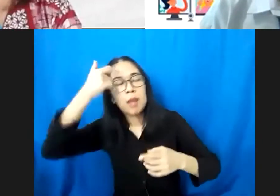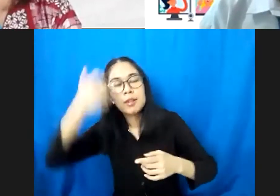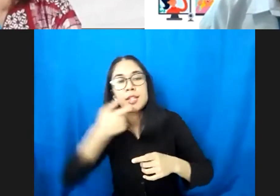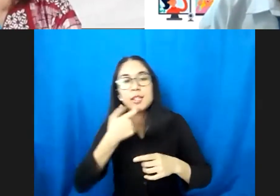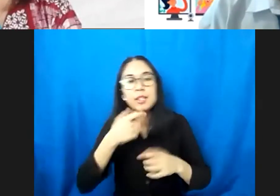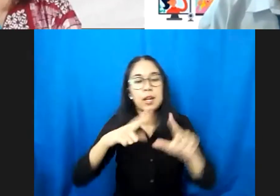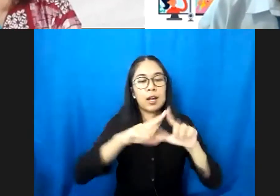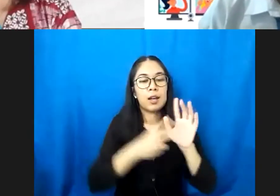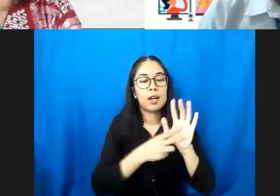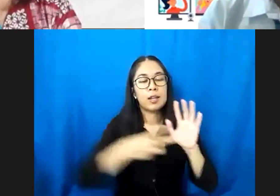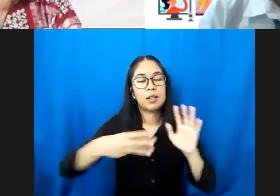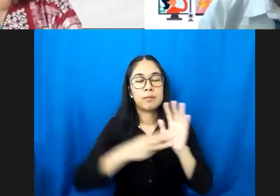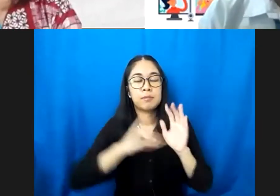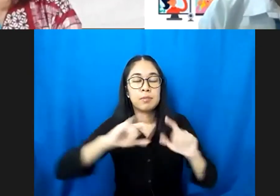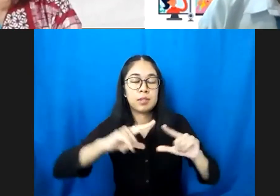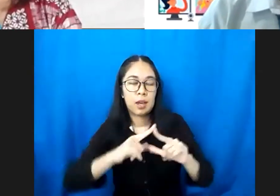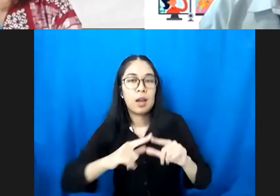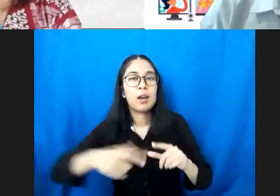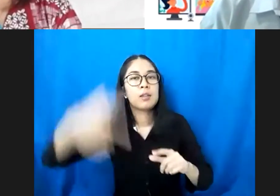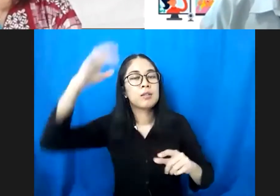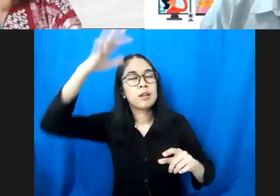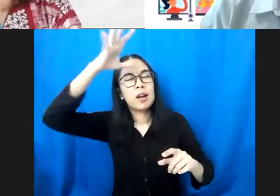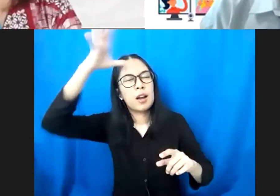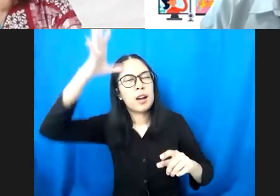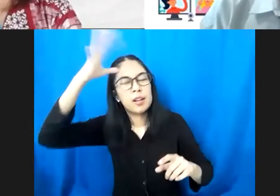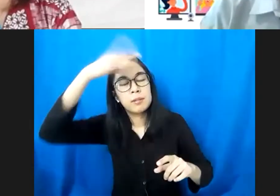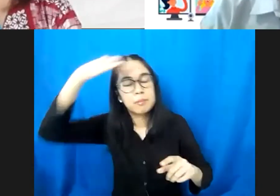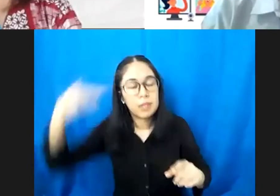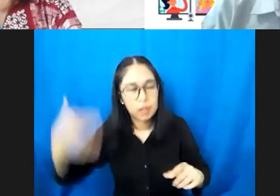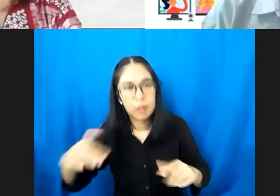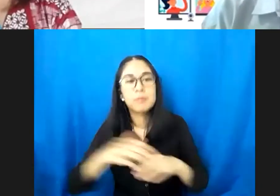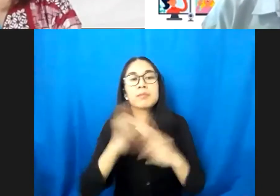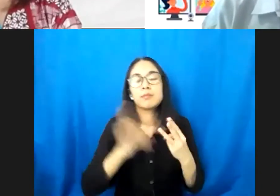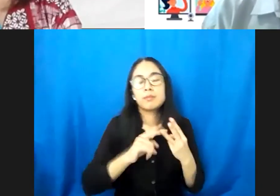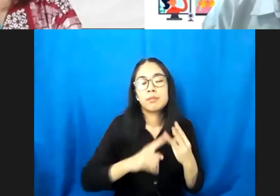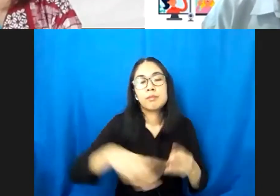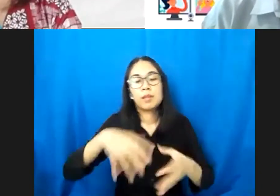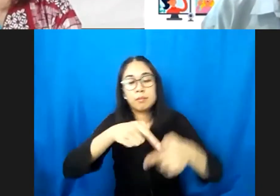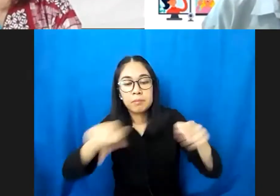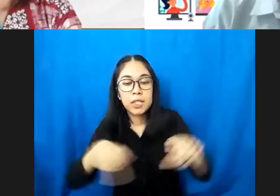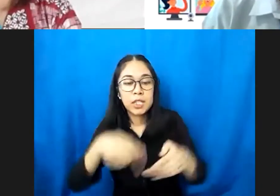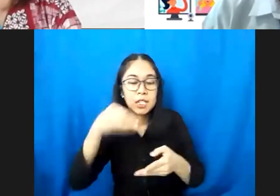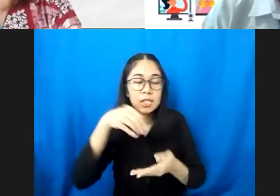belajar tentang isi piringku, dan juga belajar tentang gula, garam, dan lemak.